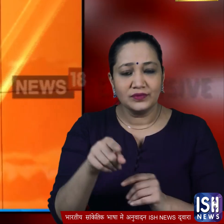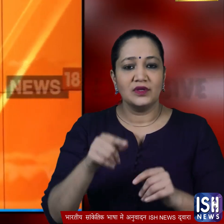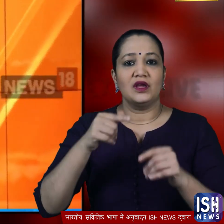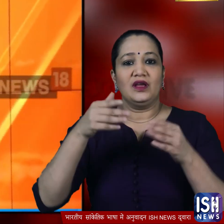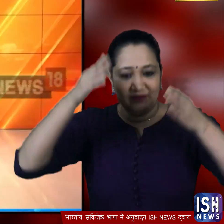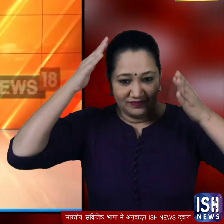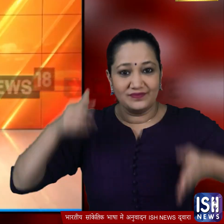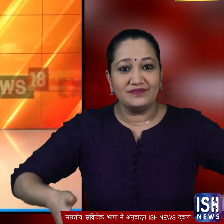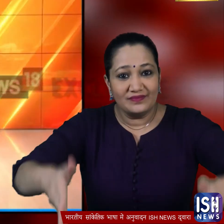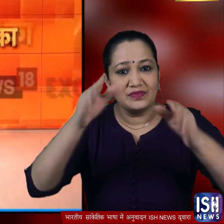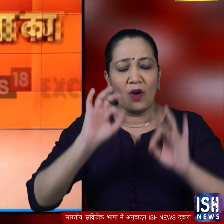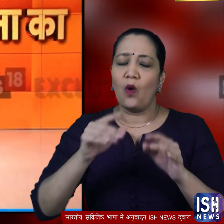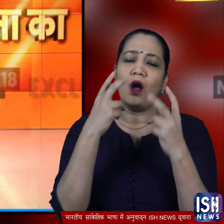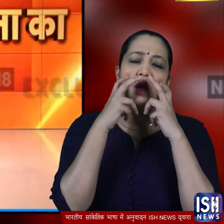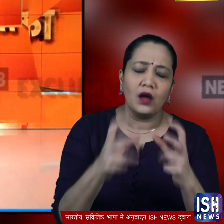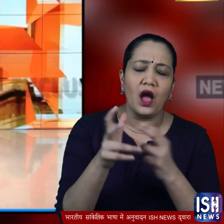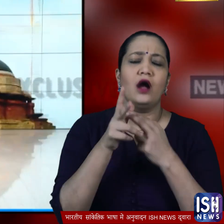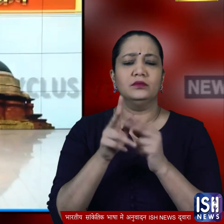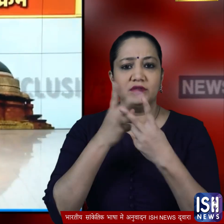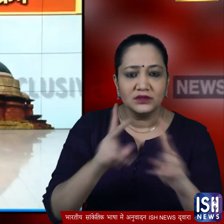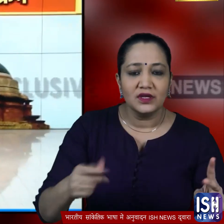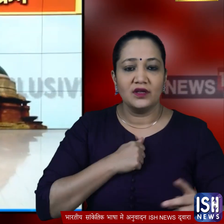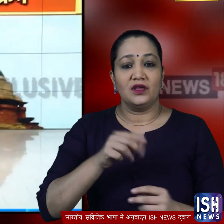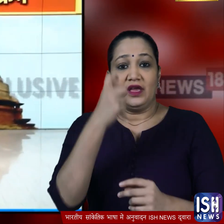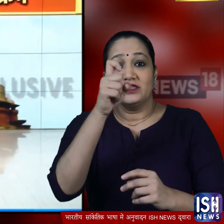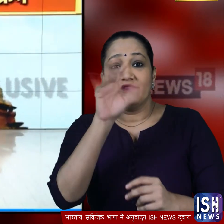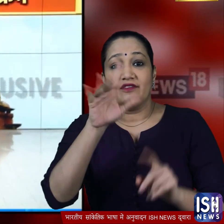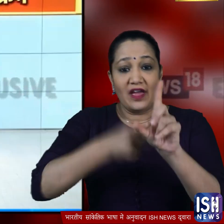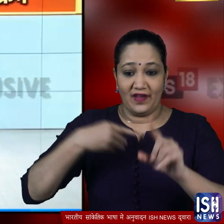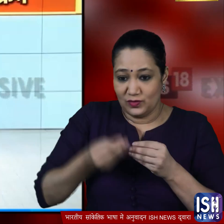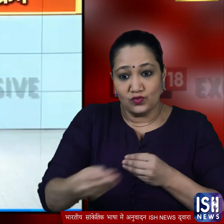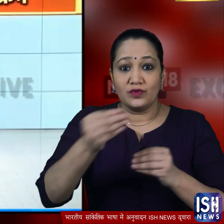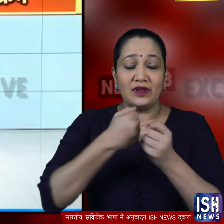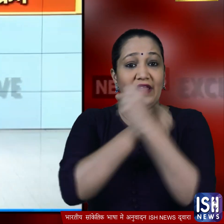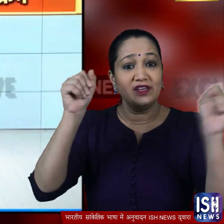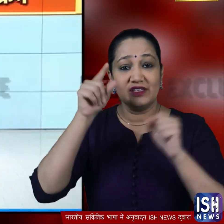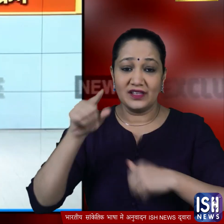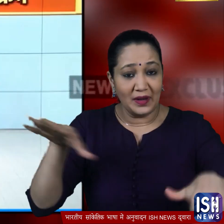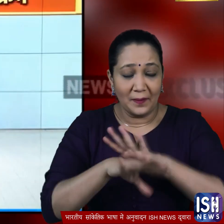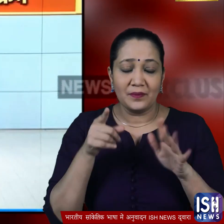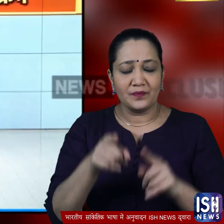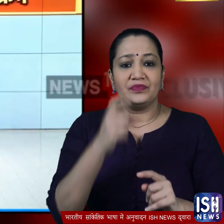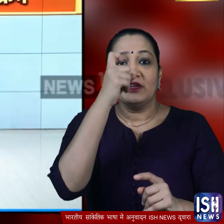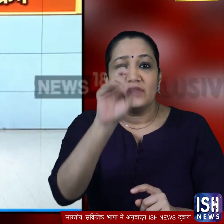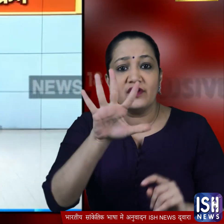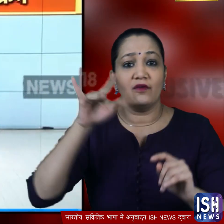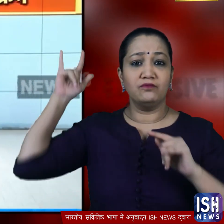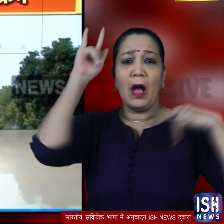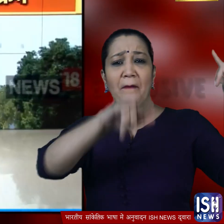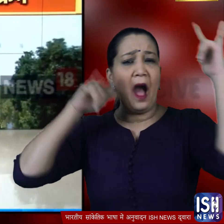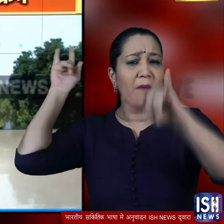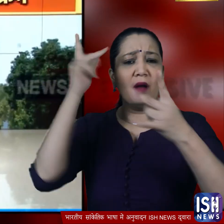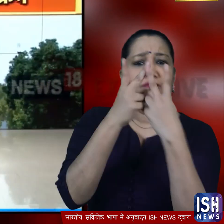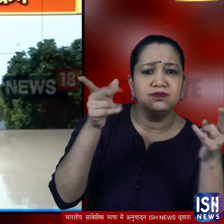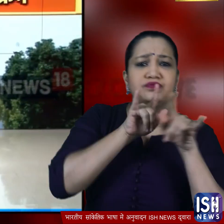राजपथ पर सेना ने अपना पराक्रम दिखाया। खास बात यह रही कि देश की आजादी के 75 साल पूरे होने पर इस बार 75 विमानों ने